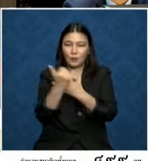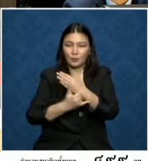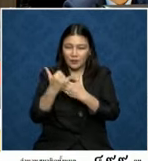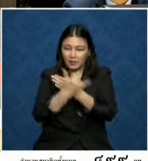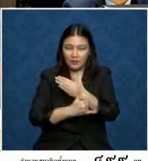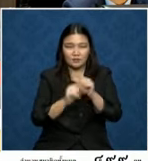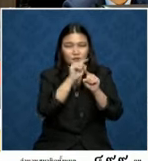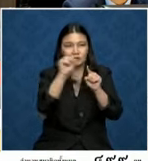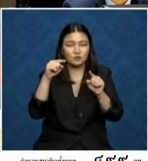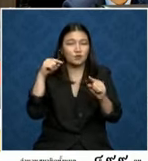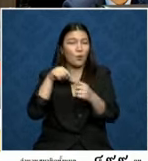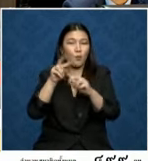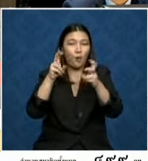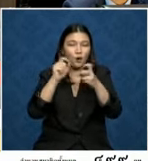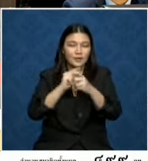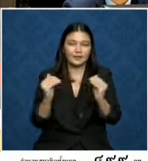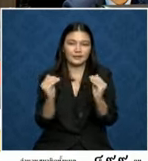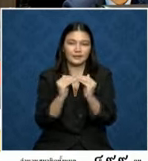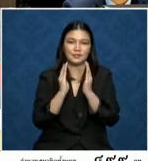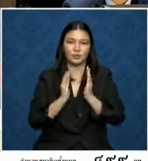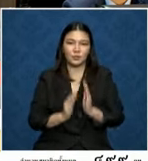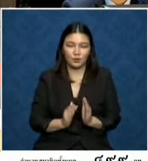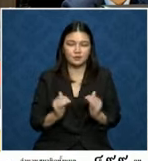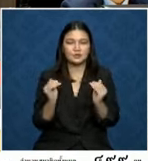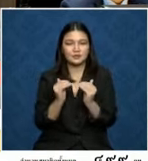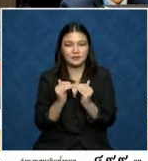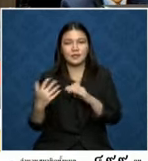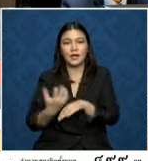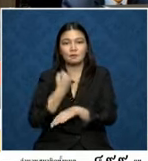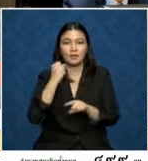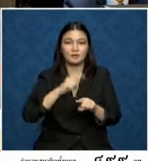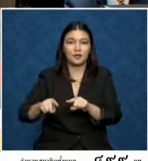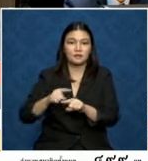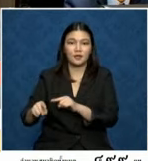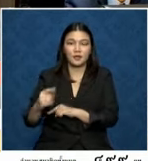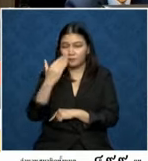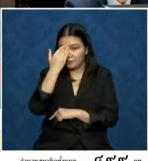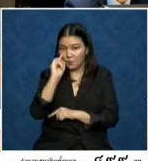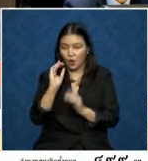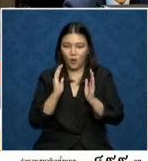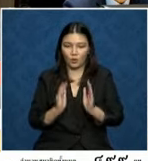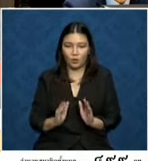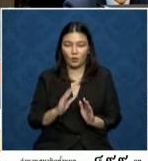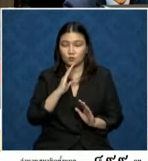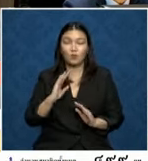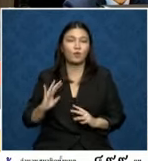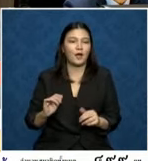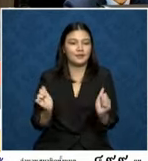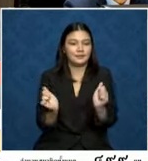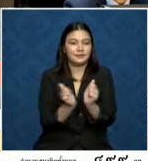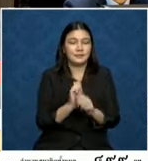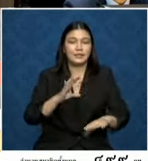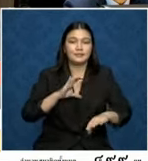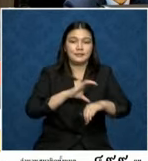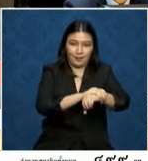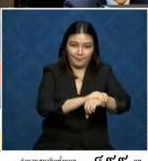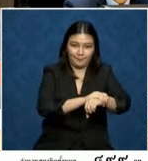เมืองและสิทธิทางการเมืองที่กำหนดว่าบุคคลจะถูกจำคุกเพียงเพราะเห